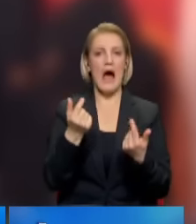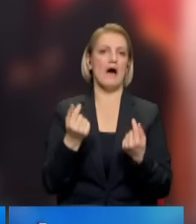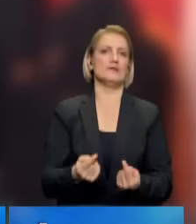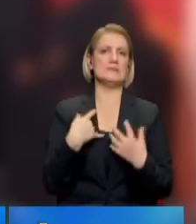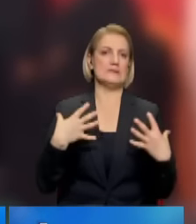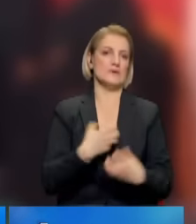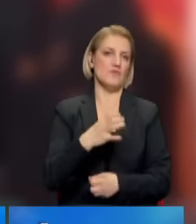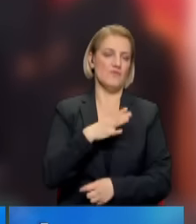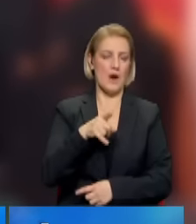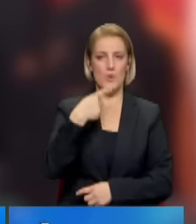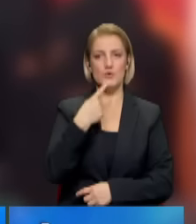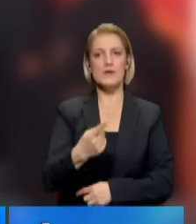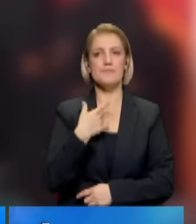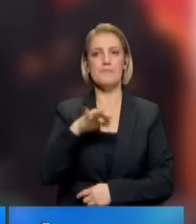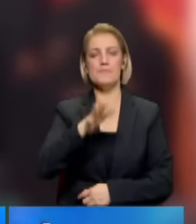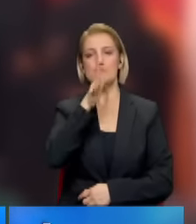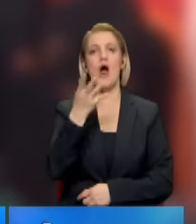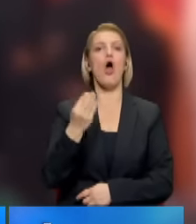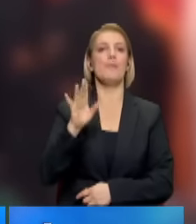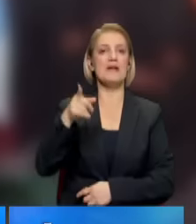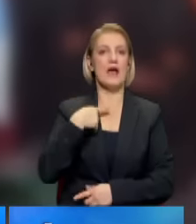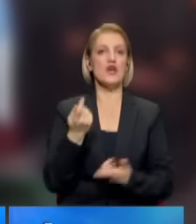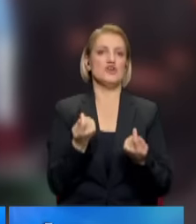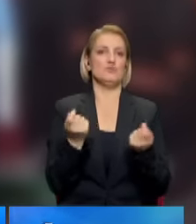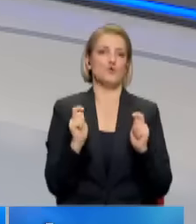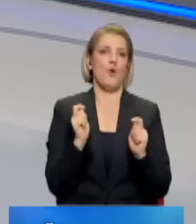Onu söyleyelim. Şu an Bulgar olmasa işimiz çok zor.